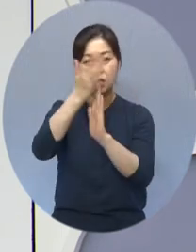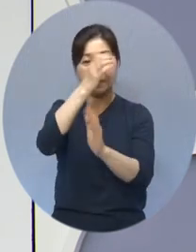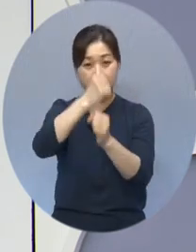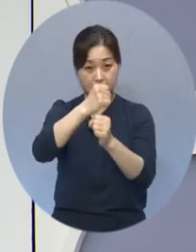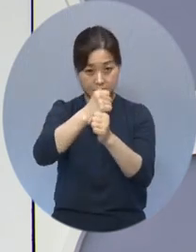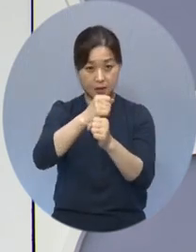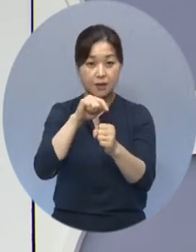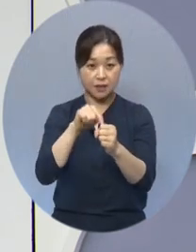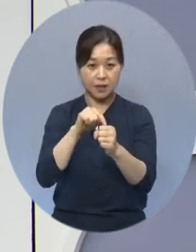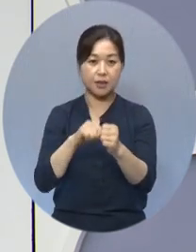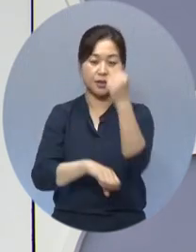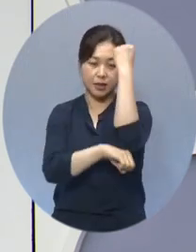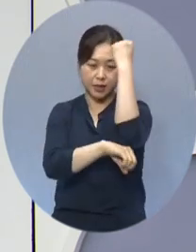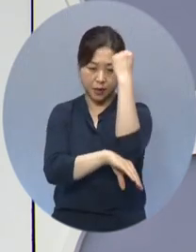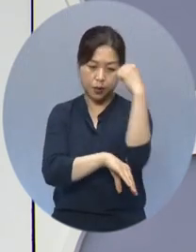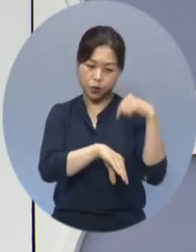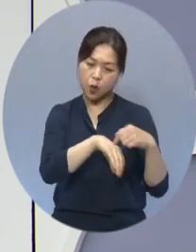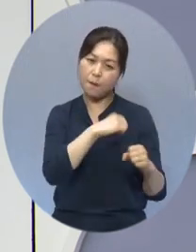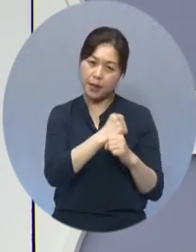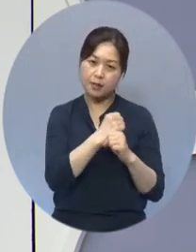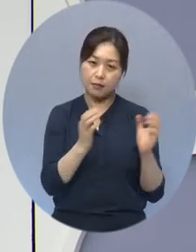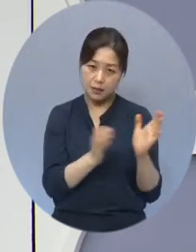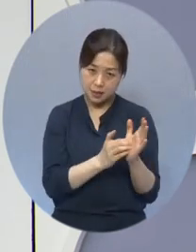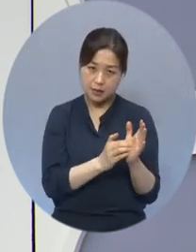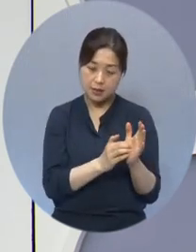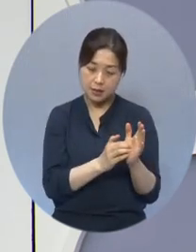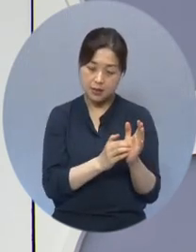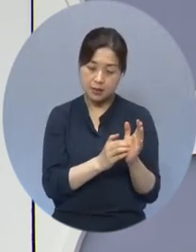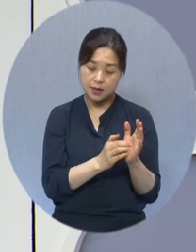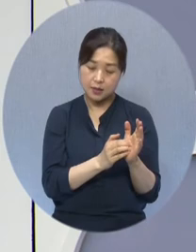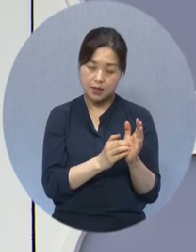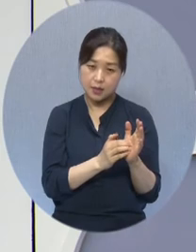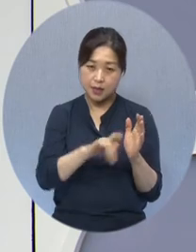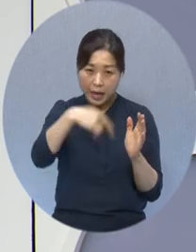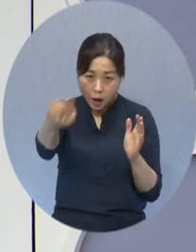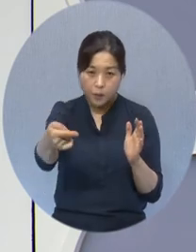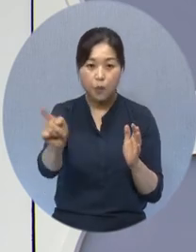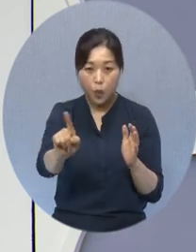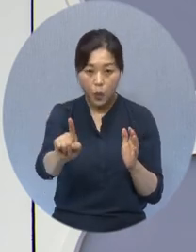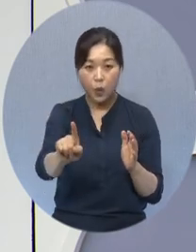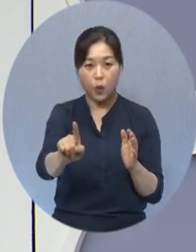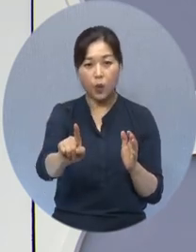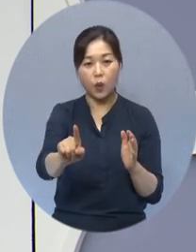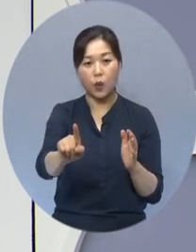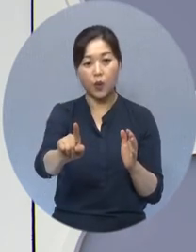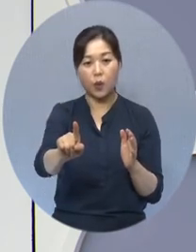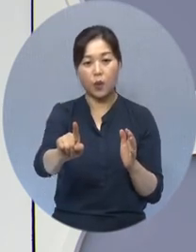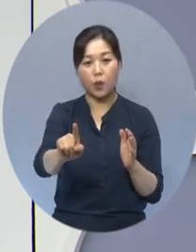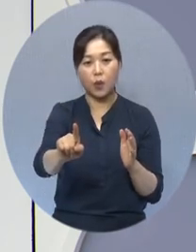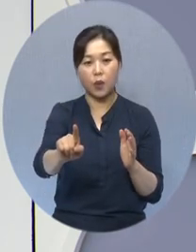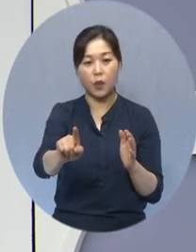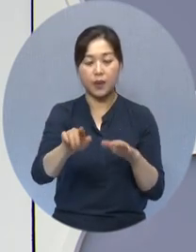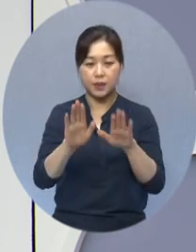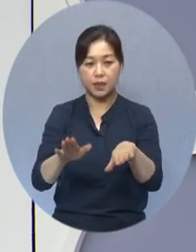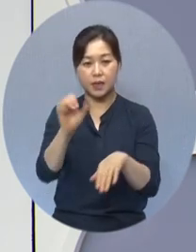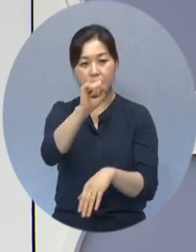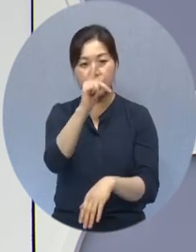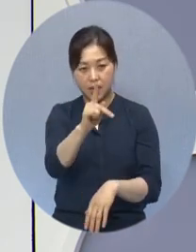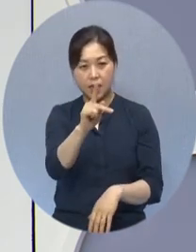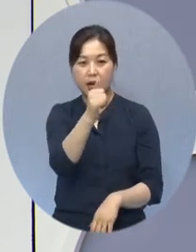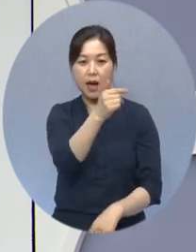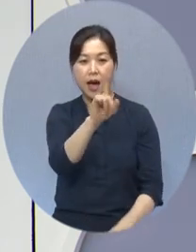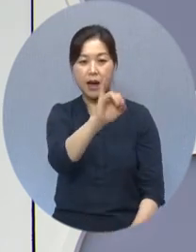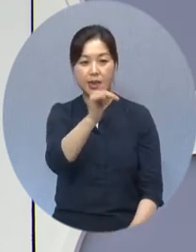뭐 기반을 어느 정도 기초는 다졌다. 그 다음에 이제 현재 뭐